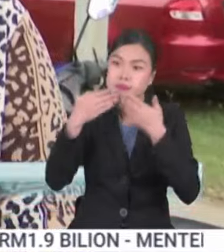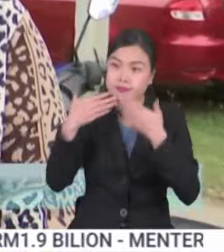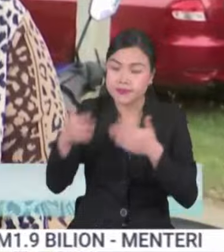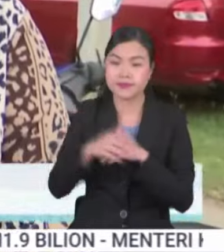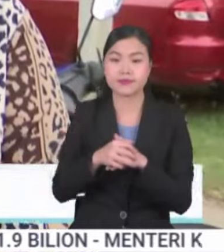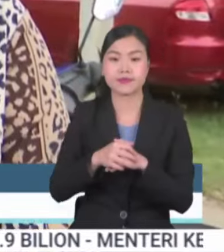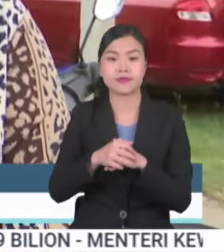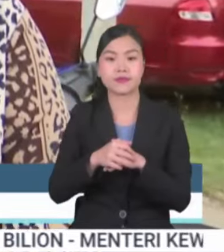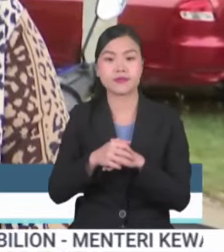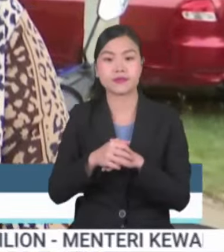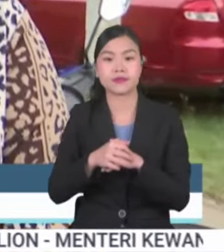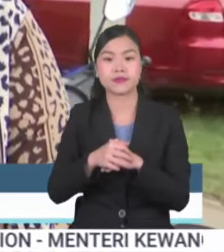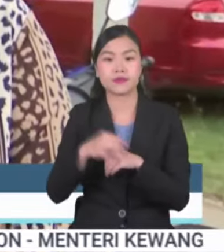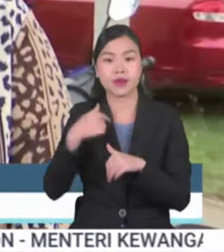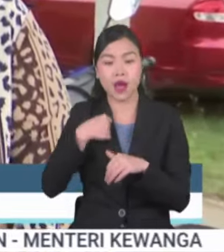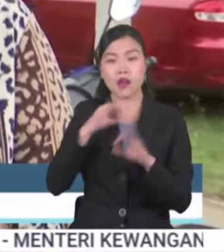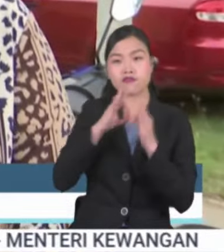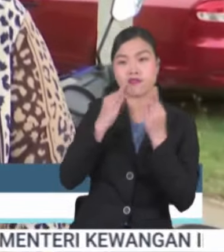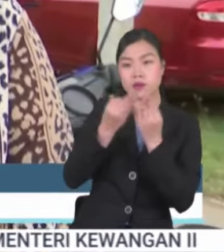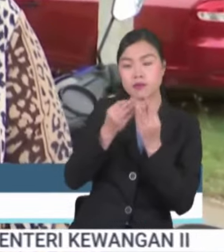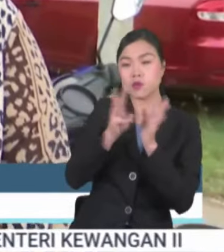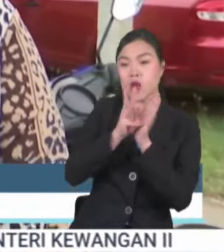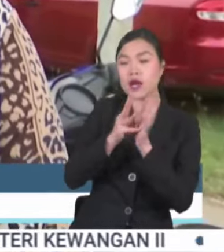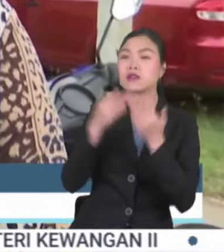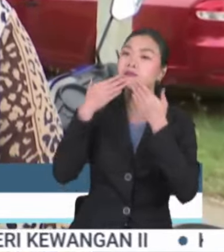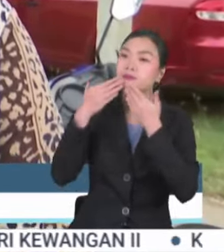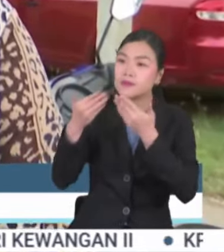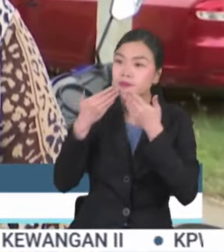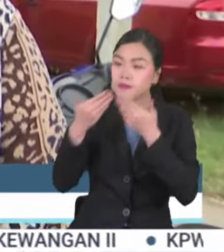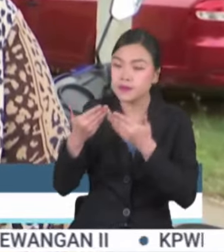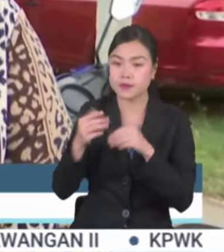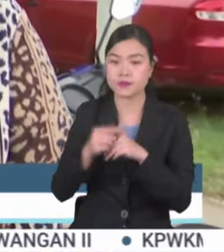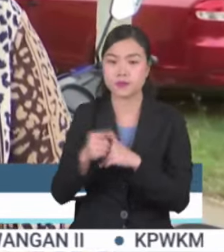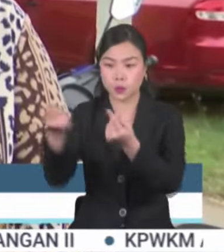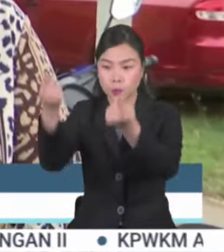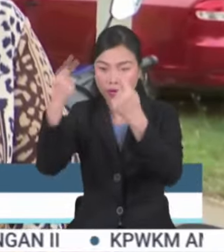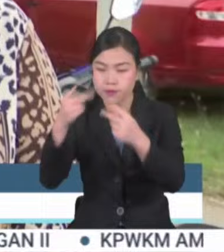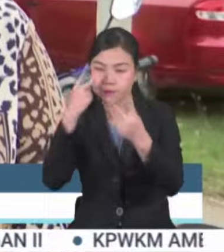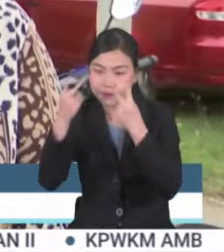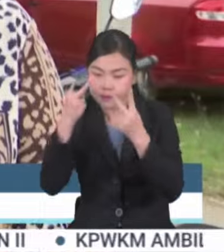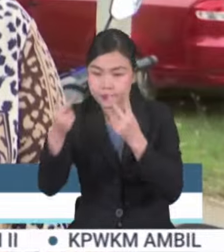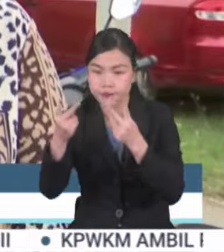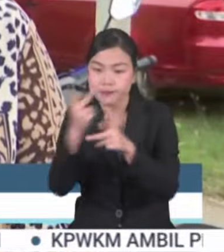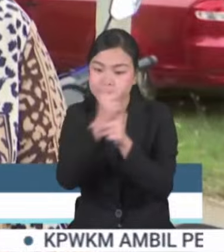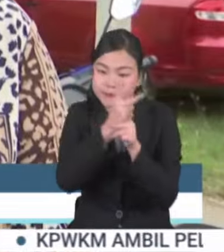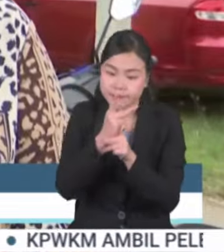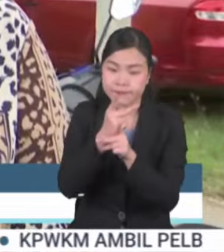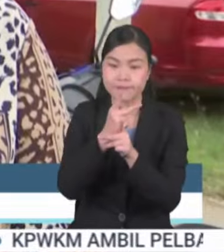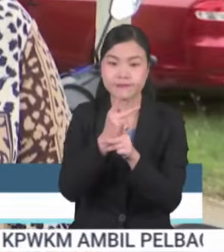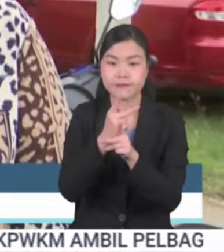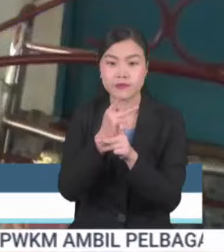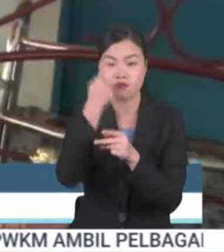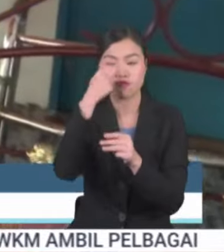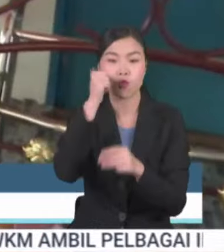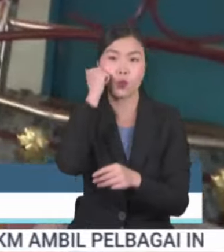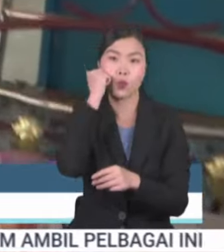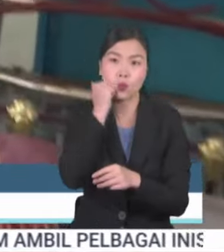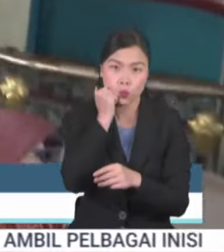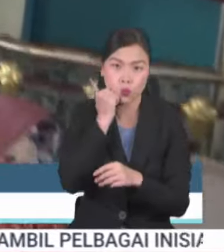pihak saya dan family lah, ucap terima kasih kepada Datuk banyak-banyak atas prihatin dia ziarah kasih untuk warga